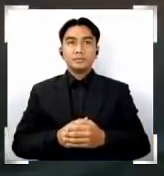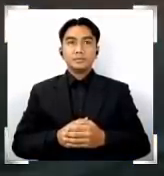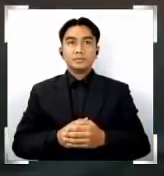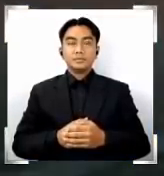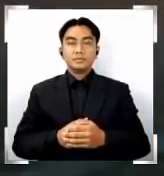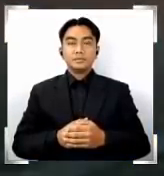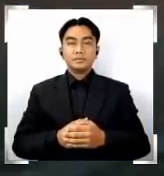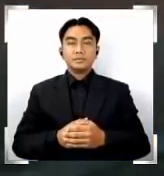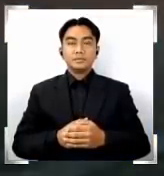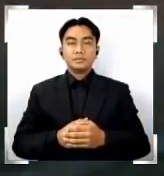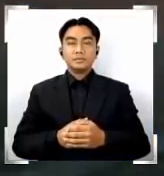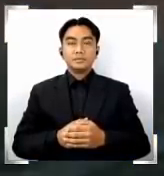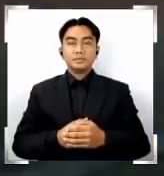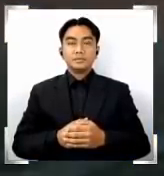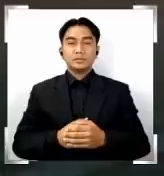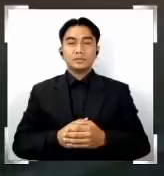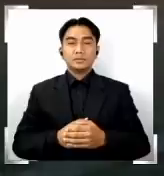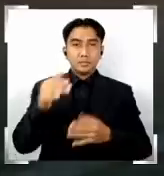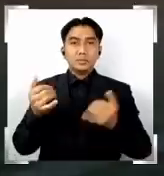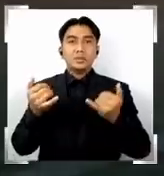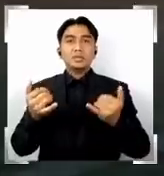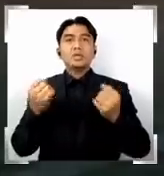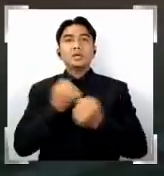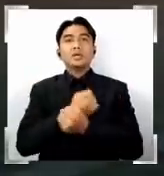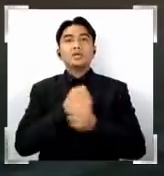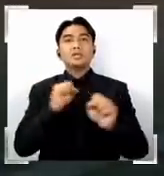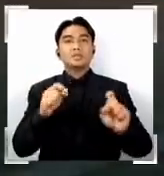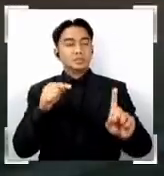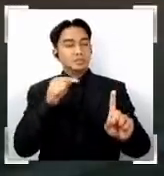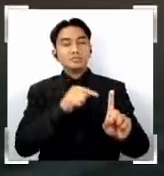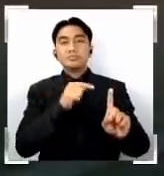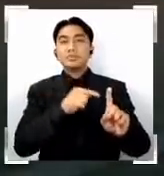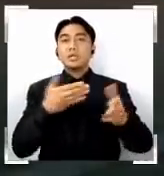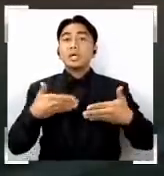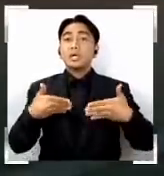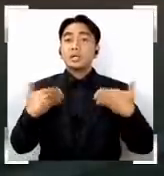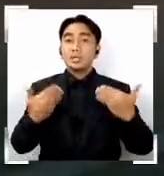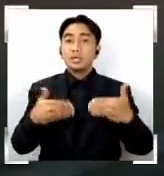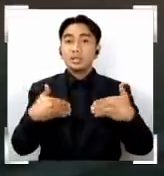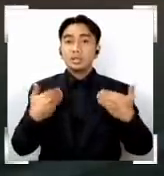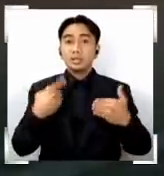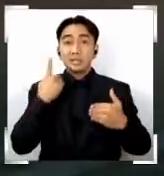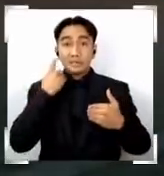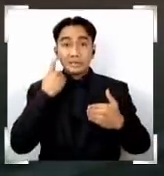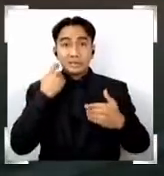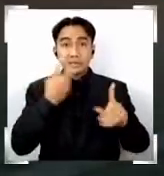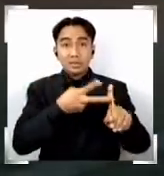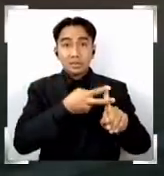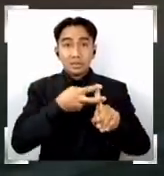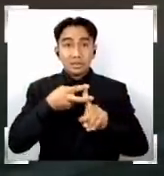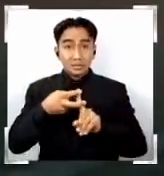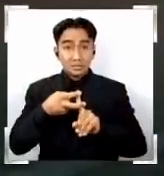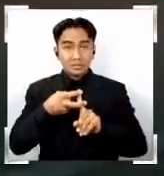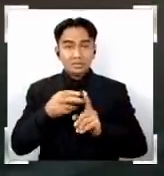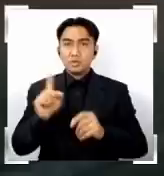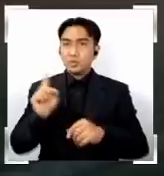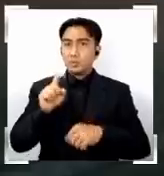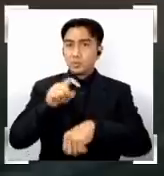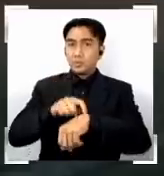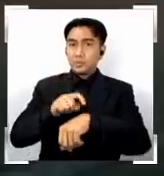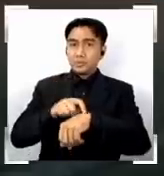Igan, Pia, nasa GIP ang isang minor de edad matapos ang hostage taking incident pasado alas 7 ng gabi